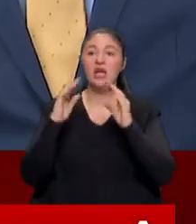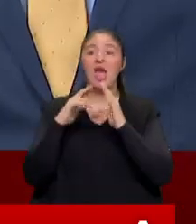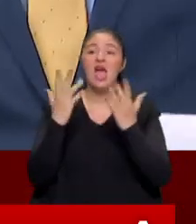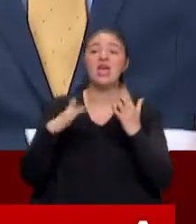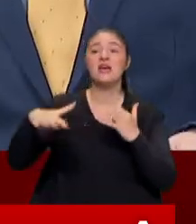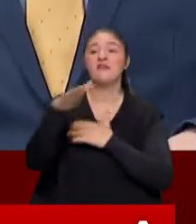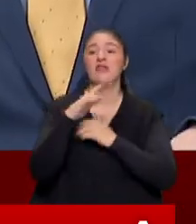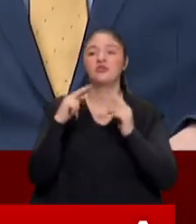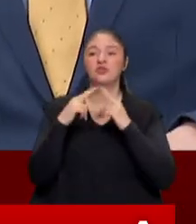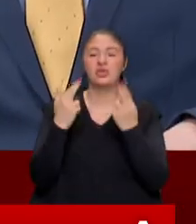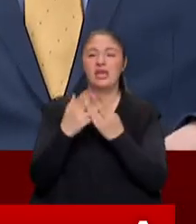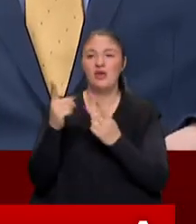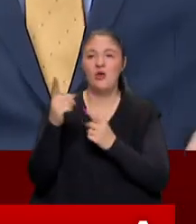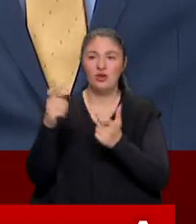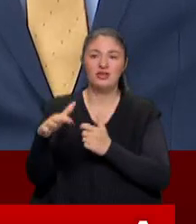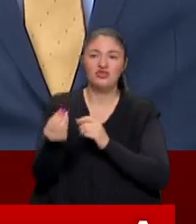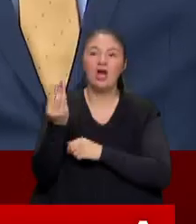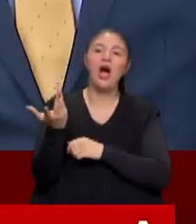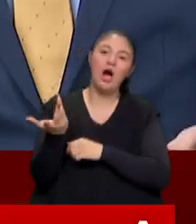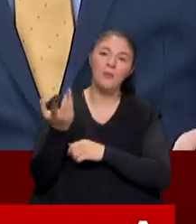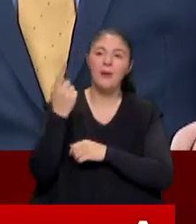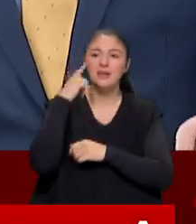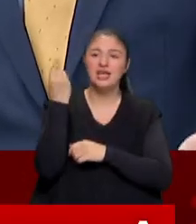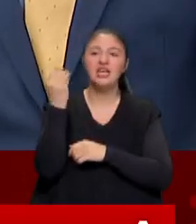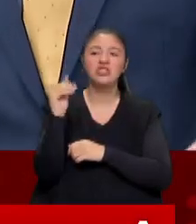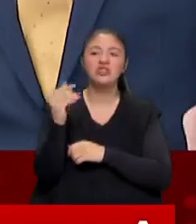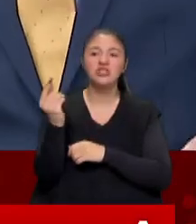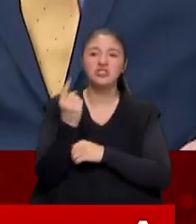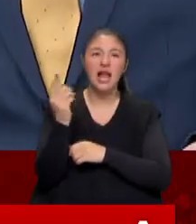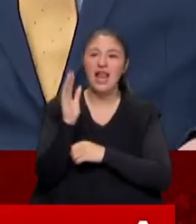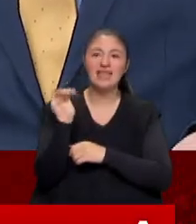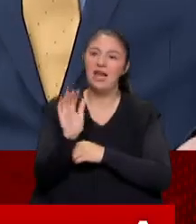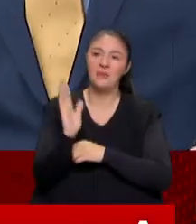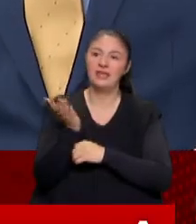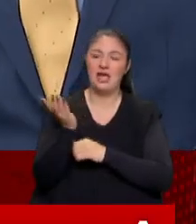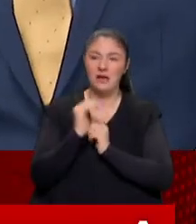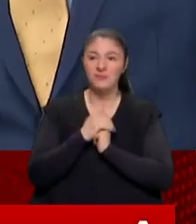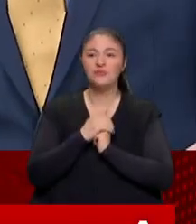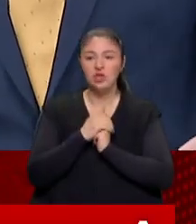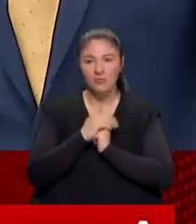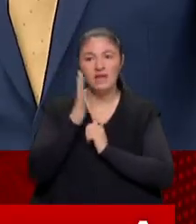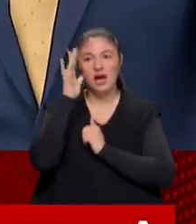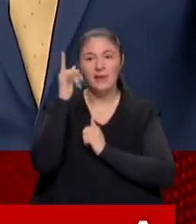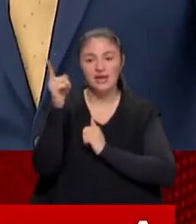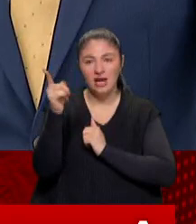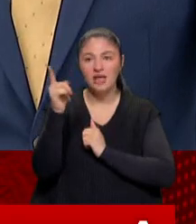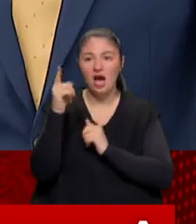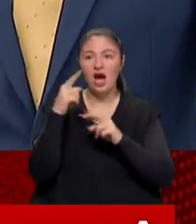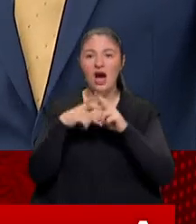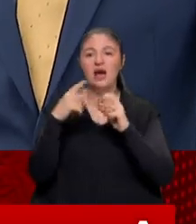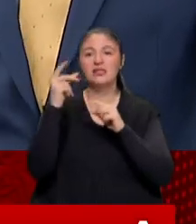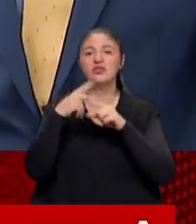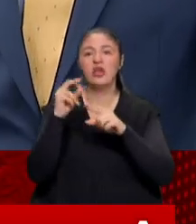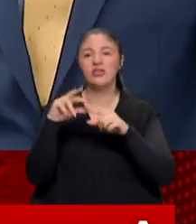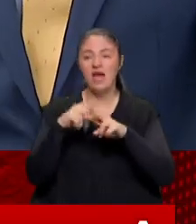güzeli Nikaragua'dan çıkmıştı ama dediğim gibi başına iyi şeyler henüz gelmedi. O zaman Amerika Birleşik Devletleri'ne, Arizona'ya